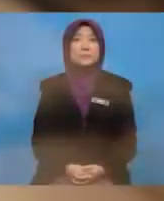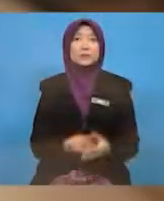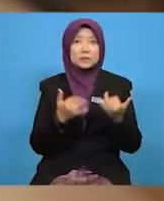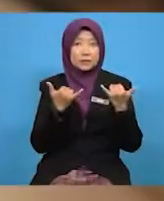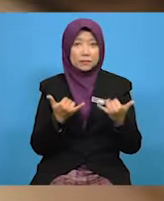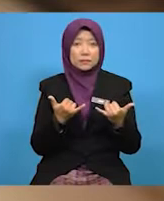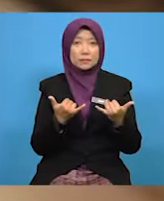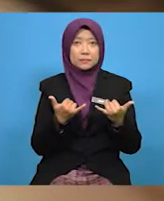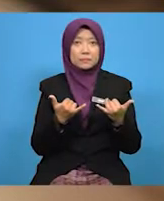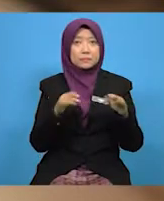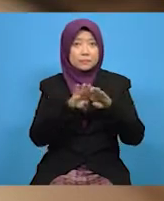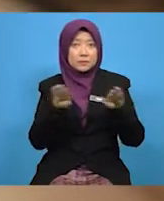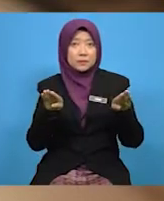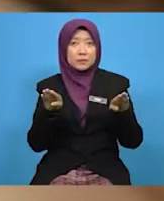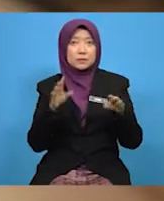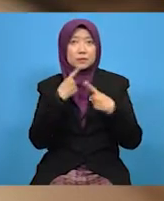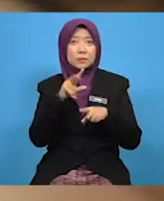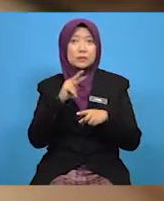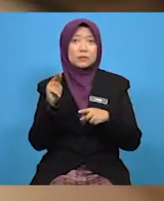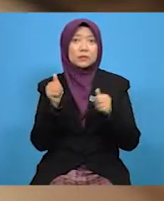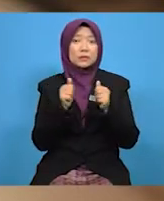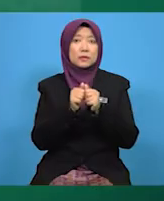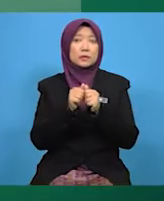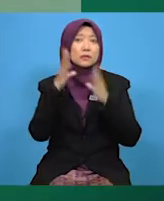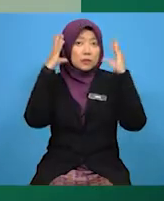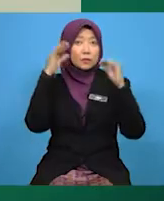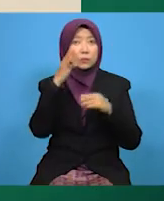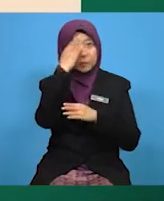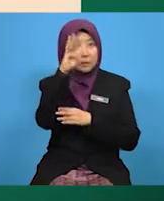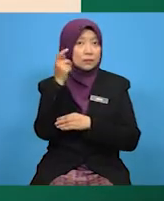Sekarang, bandingkan jawapan kamu dengan jawapan yang saya berikan.